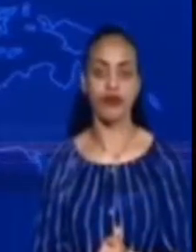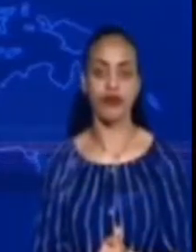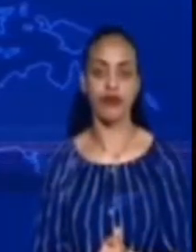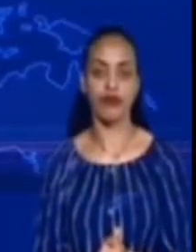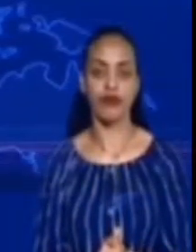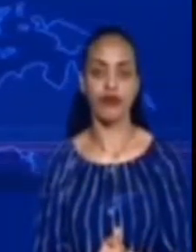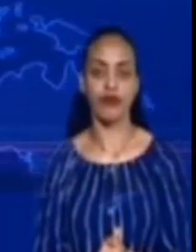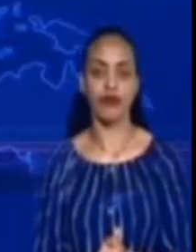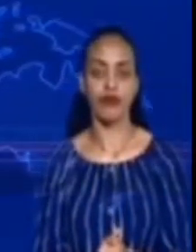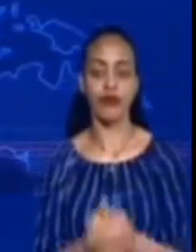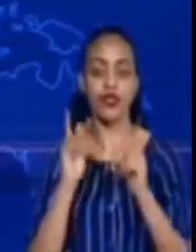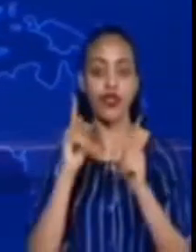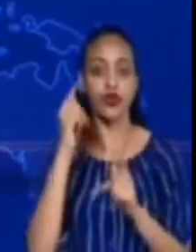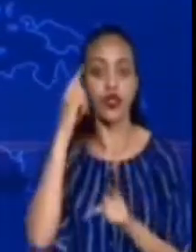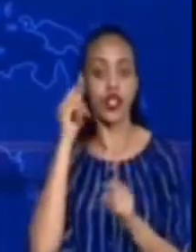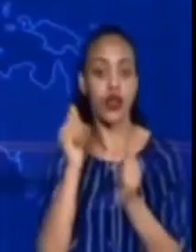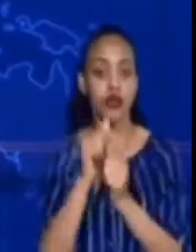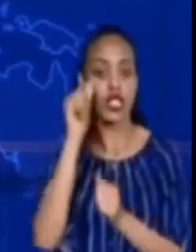ባለ ሁለት ዶክተሬት እንደ ሰርቲፊኬት የለው